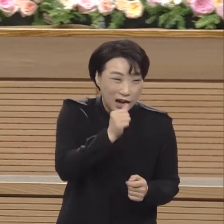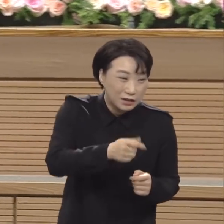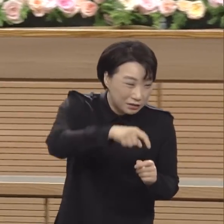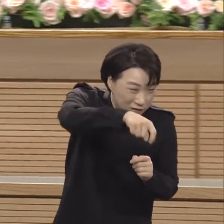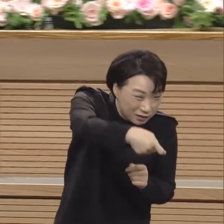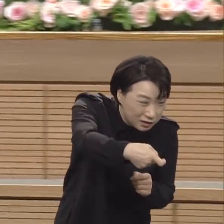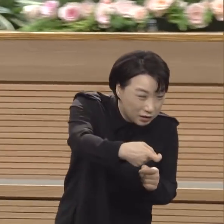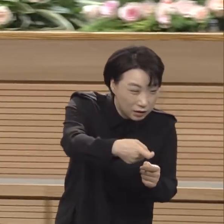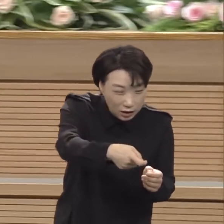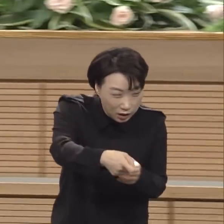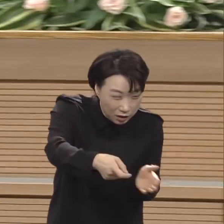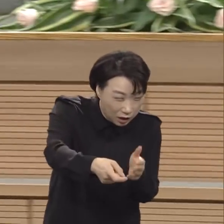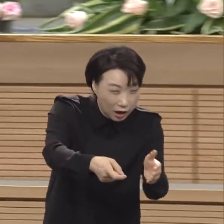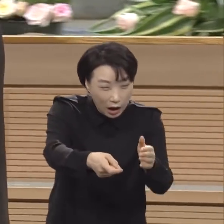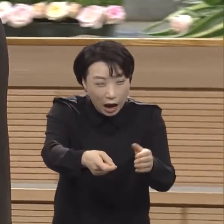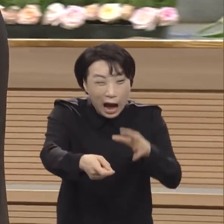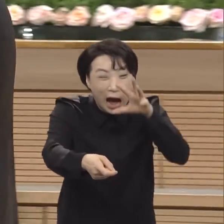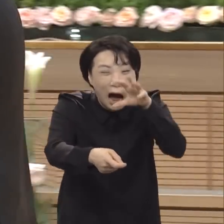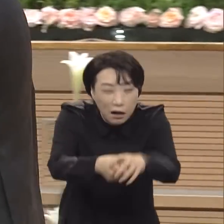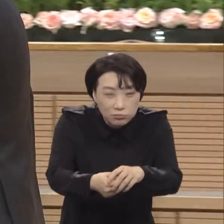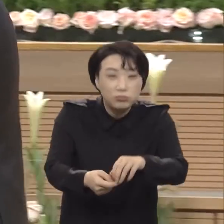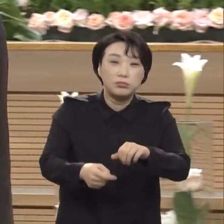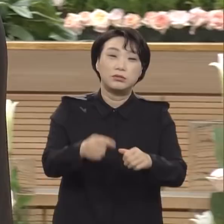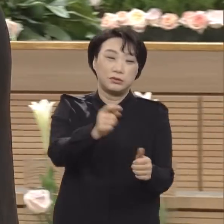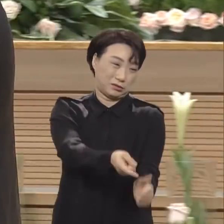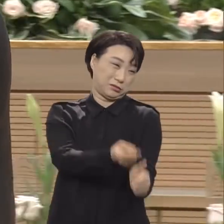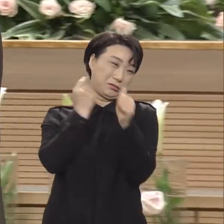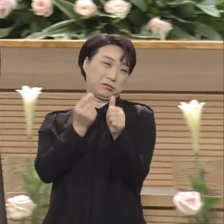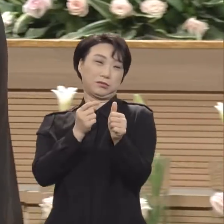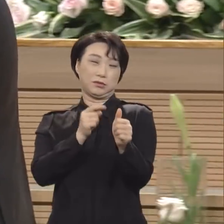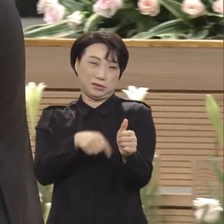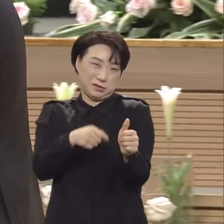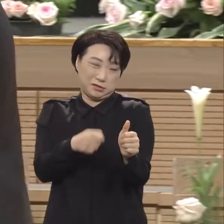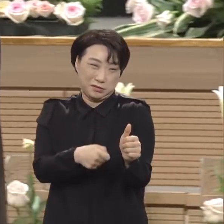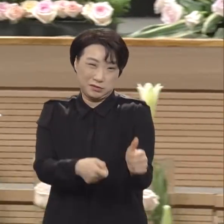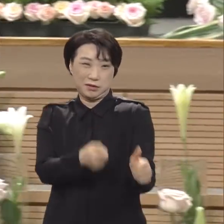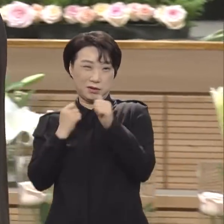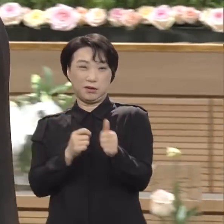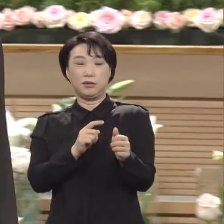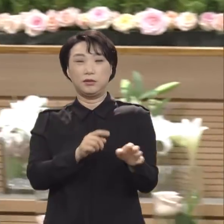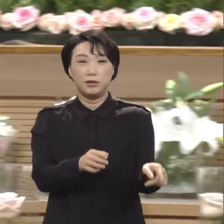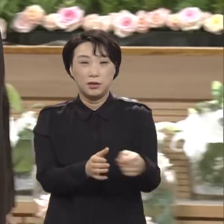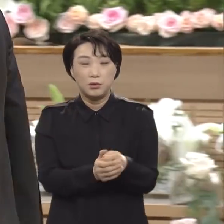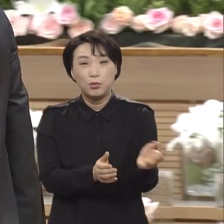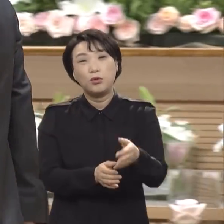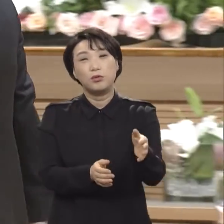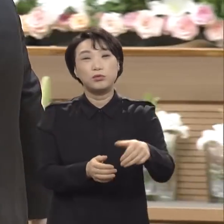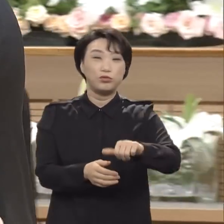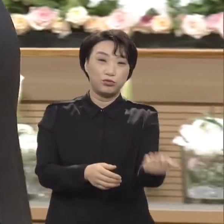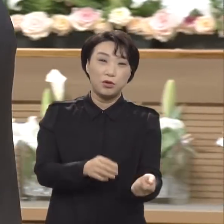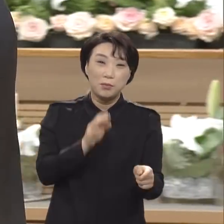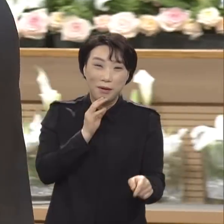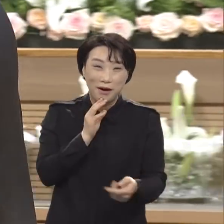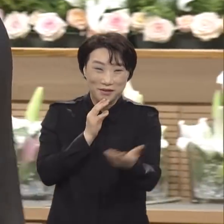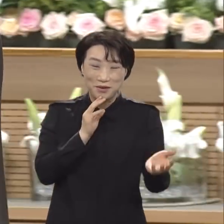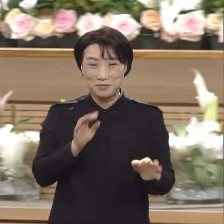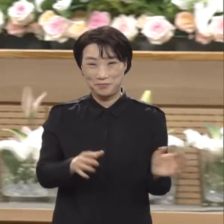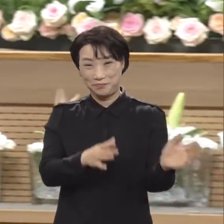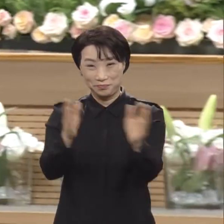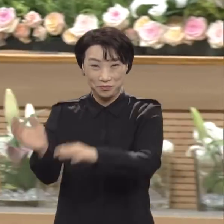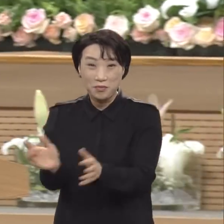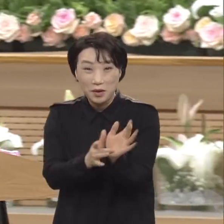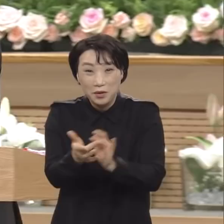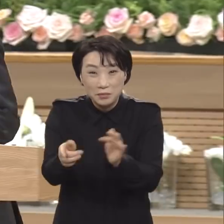죽지. 이 예수 믿는 사람들에게 핍박이라고 하는 것은, 이것은